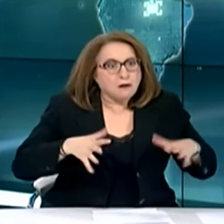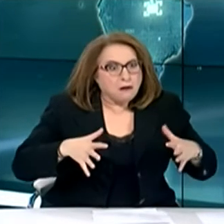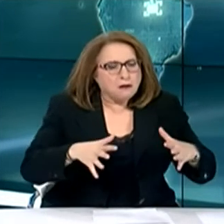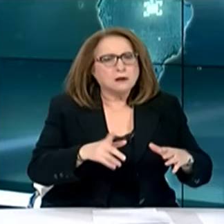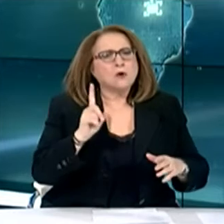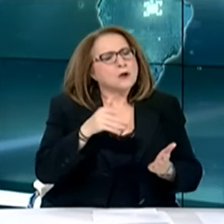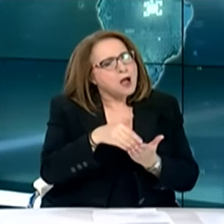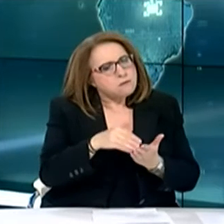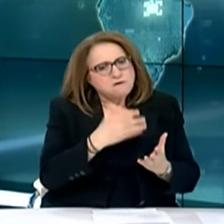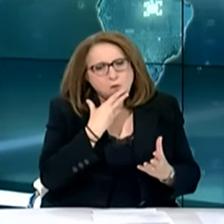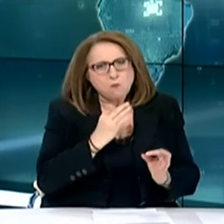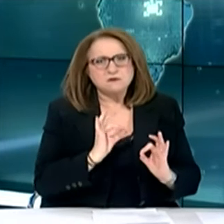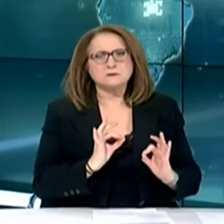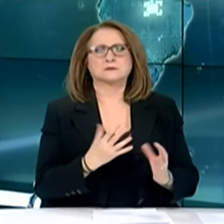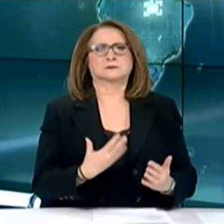μπορούμε.